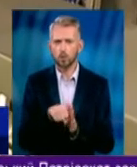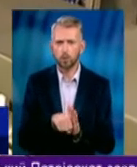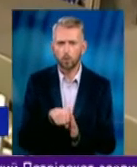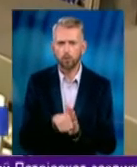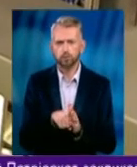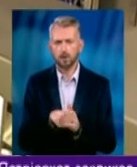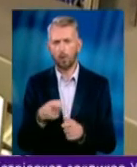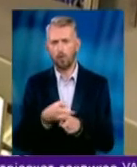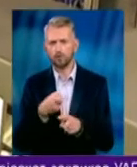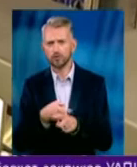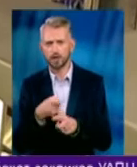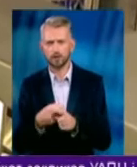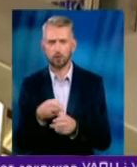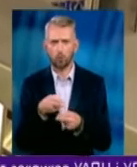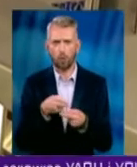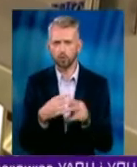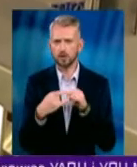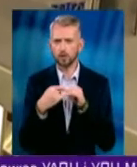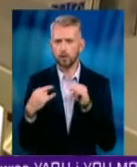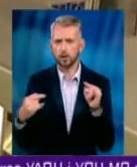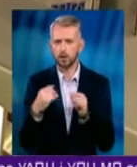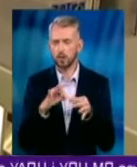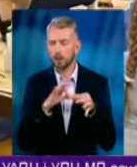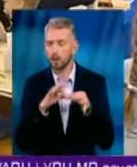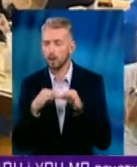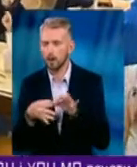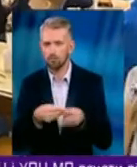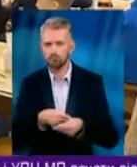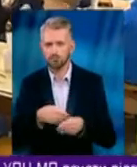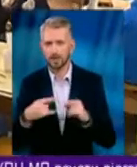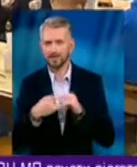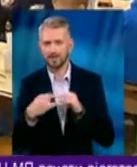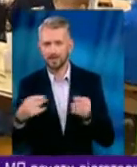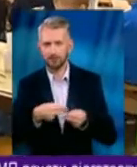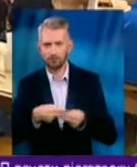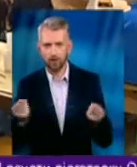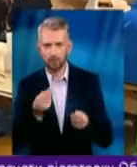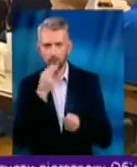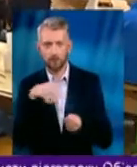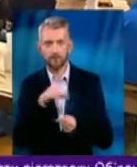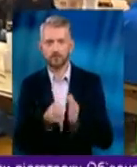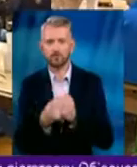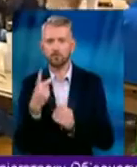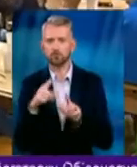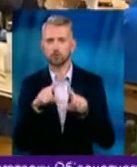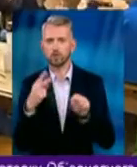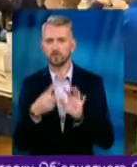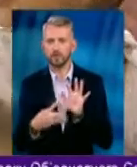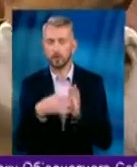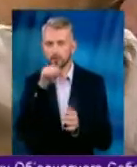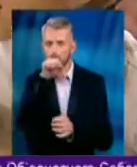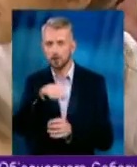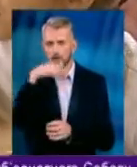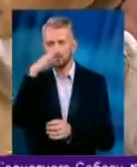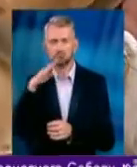ножі, столи і продумана до деталей лінія роздачі харчів. Все це з'явилося в 29-й школі завдяки тому, що торік